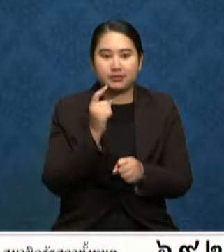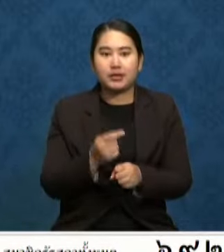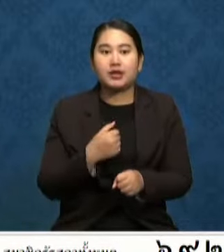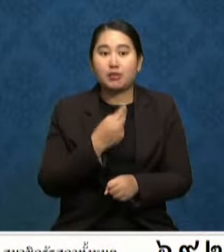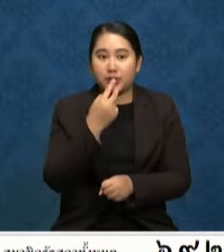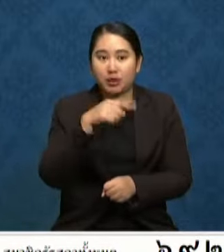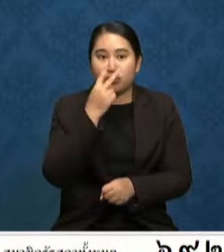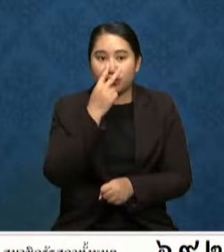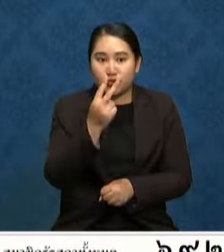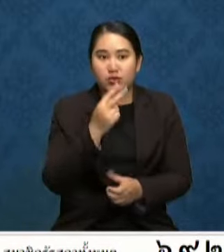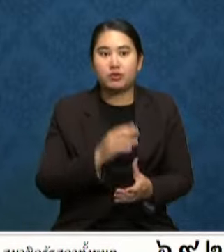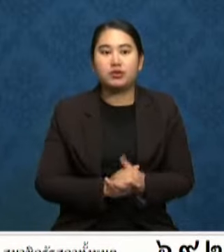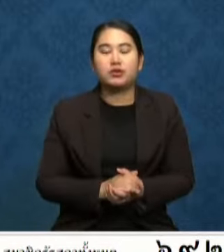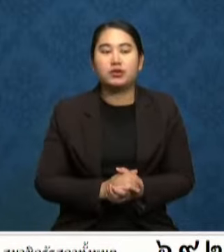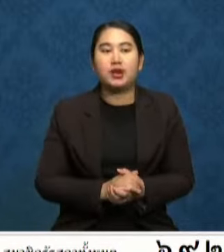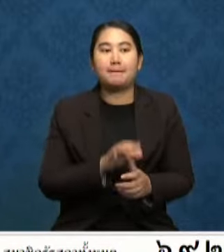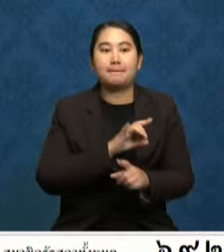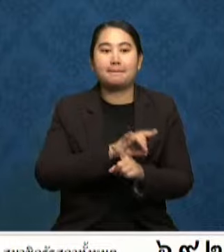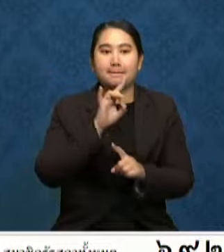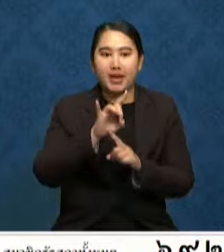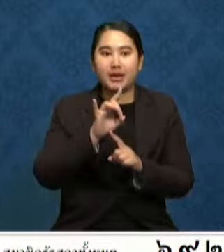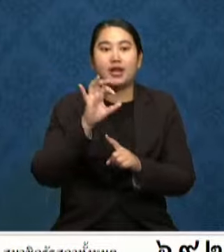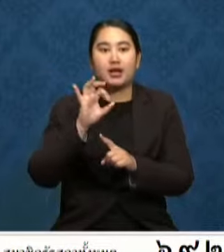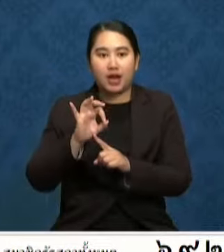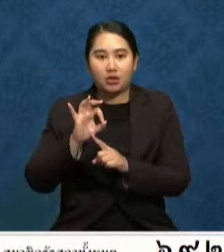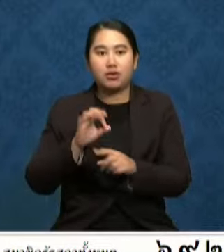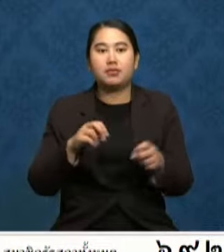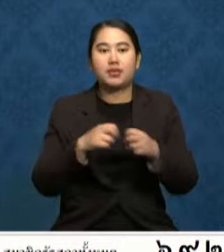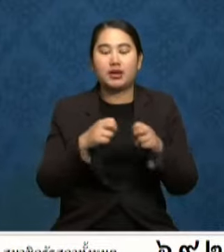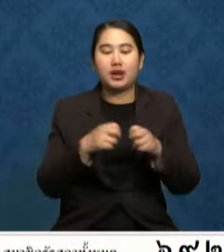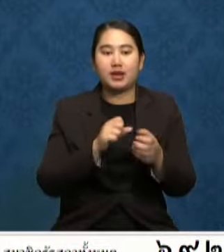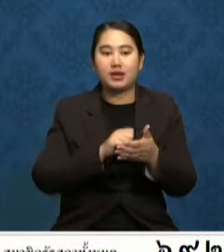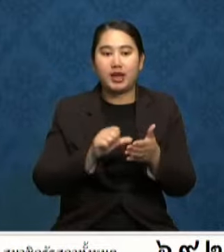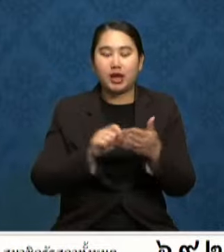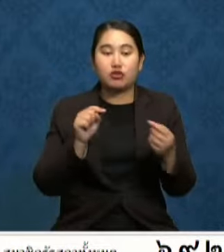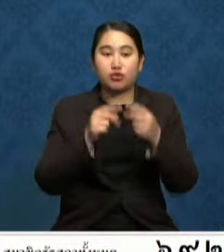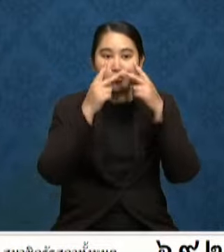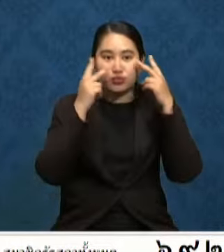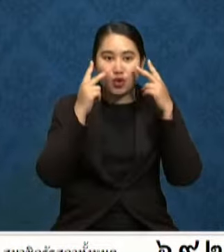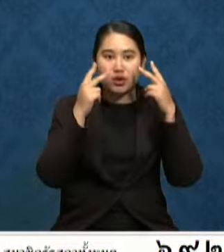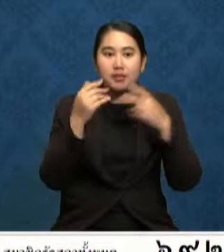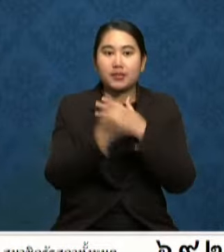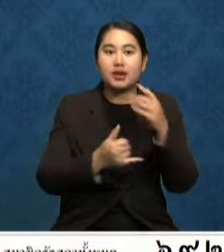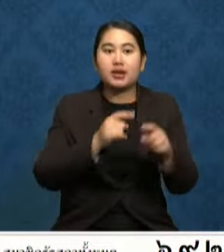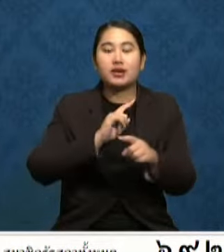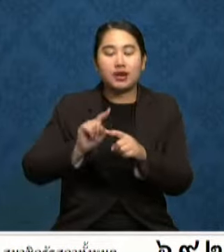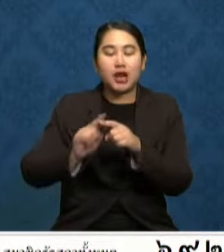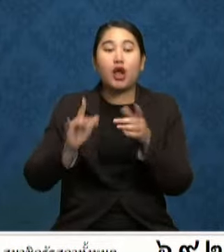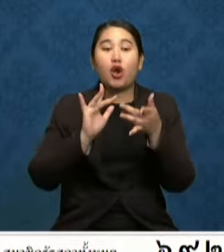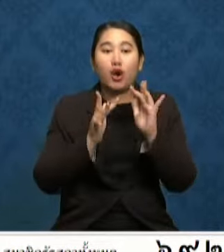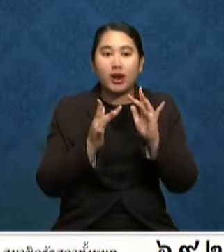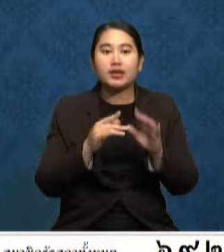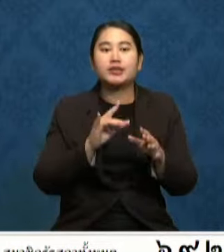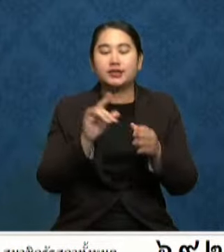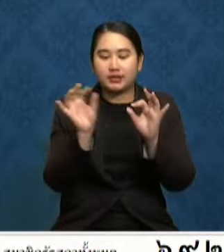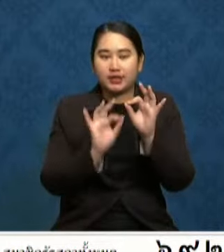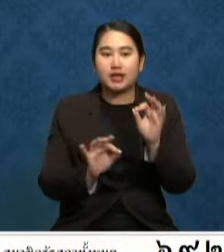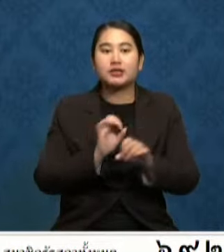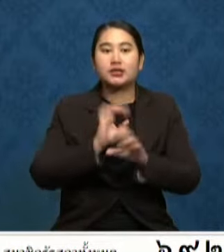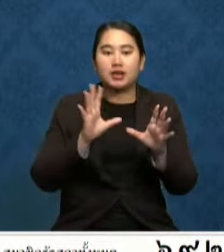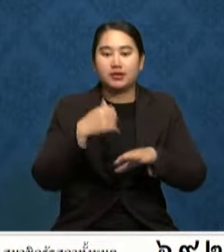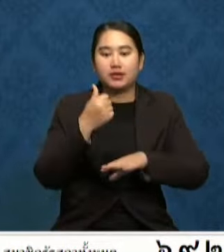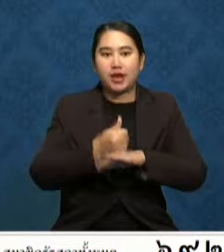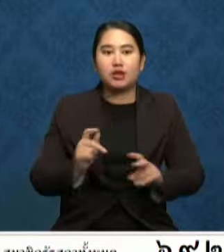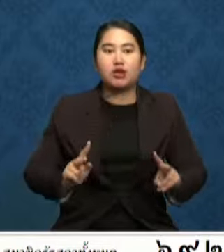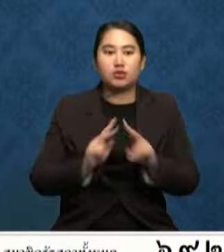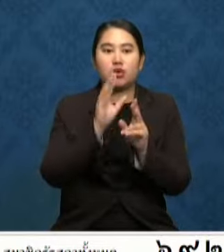ก็มาดูกันข้อ 8 ข้อ แ้ปัญหาอาจยากรรม ข้ามชาติ ออนไน์เขียไ้ชัด รำตก็กกพ